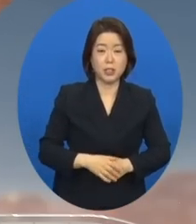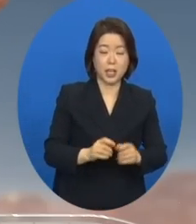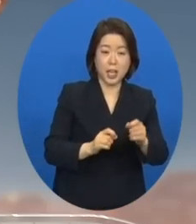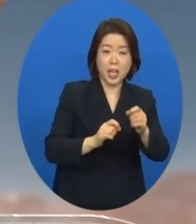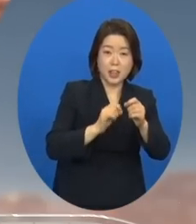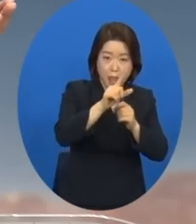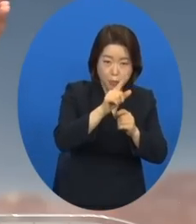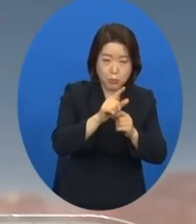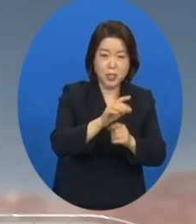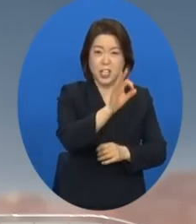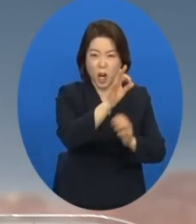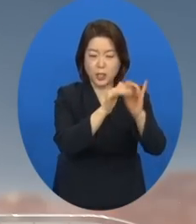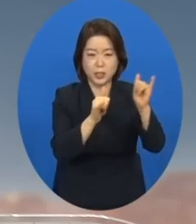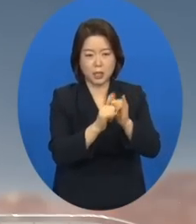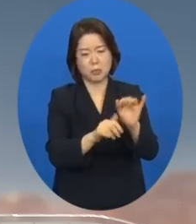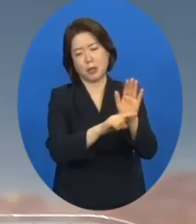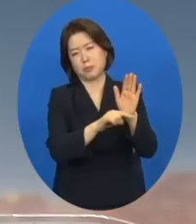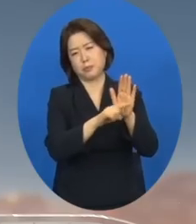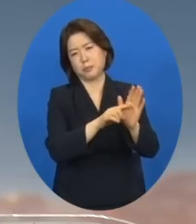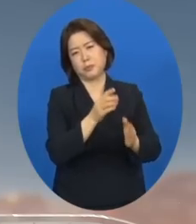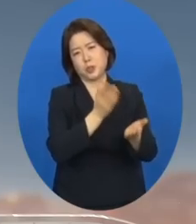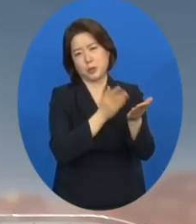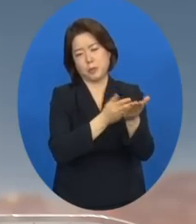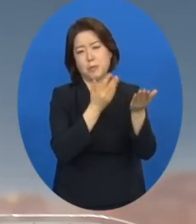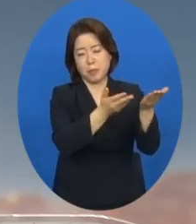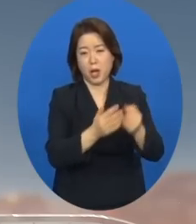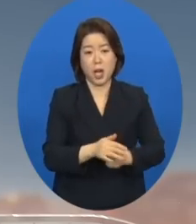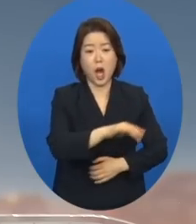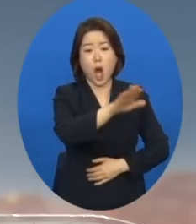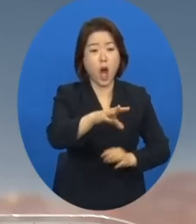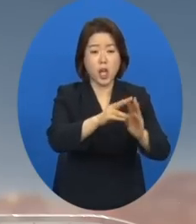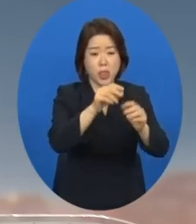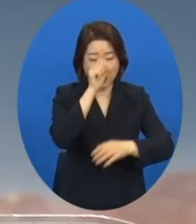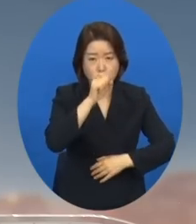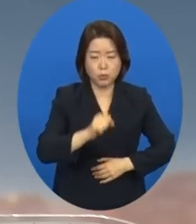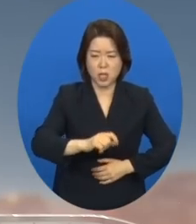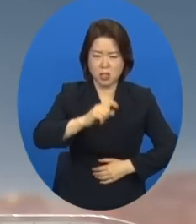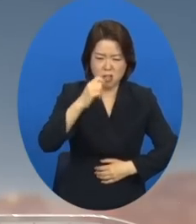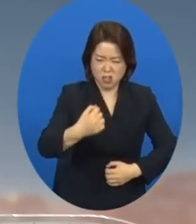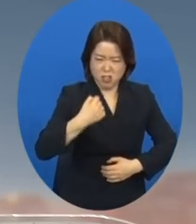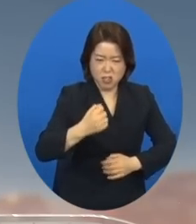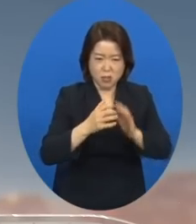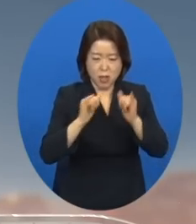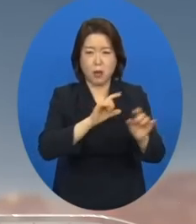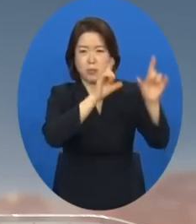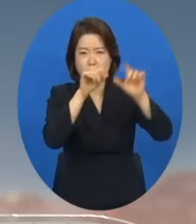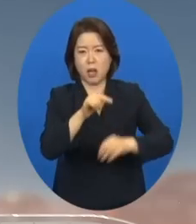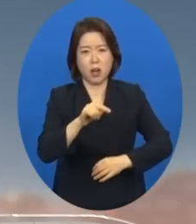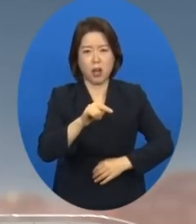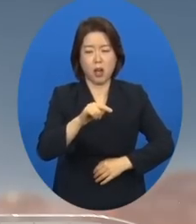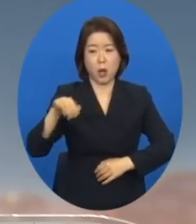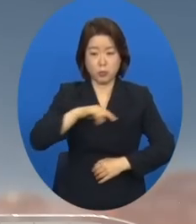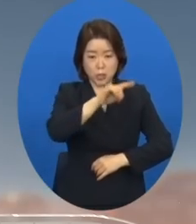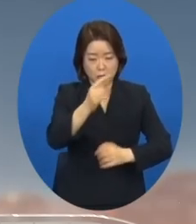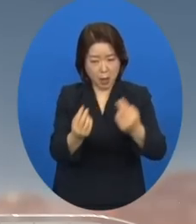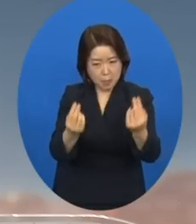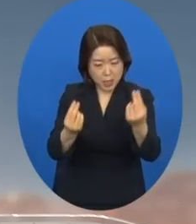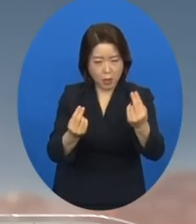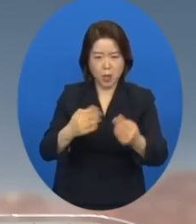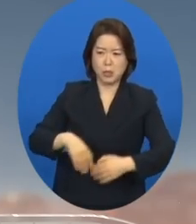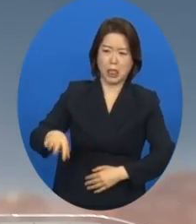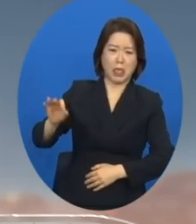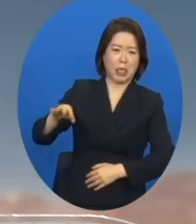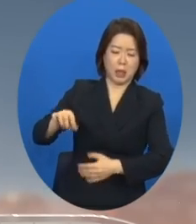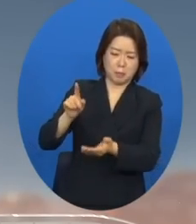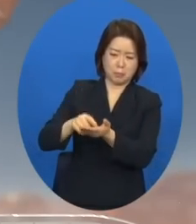보고를냅니다 거기에 땅은 좋은데 너무 강력한 사람들이 살고 있어서 우리가 거기에 비하면 우리는